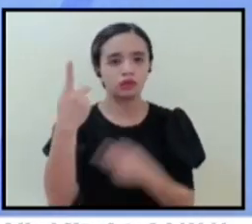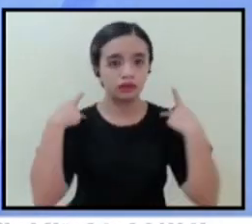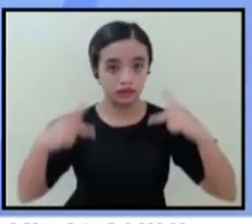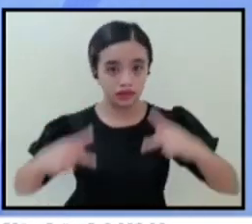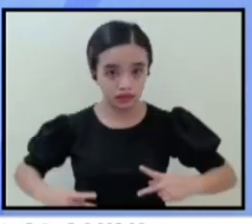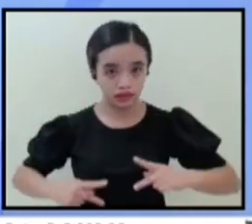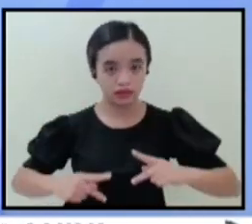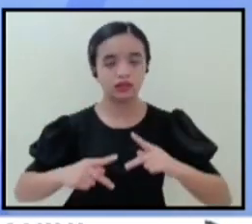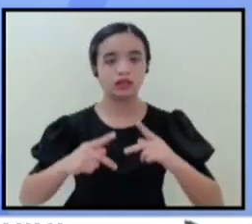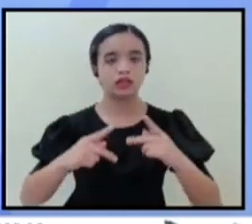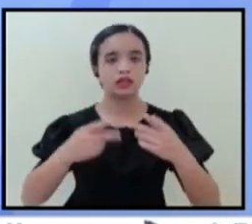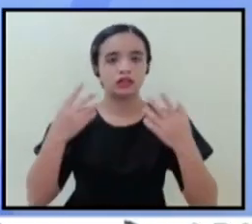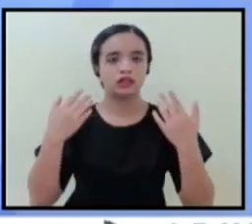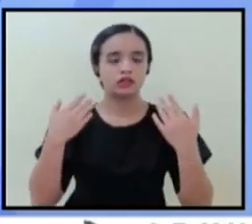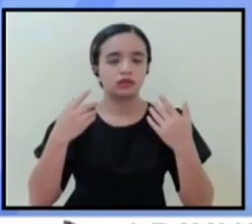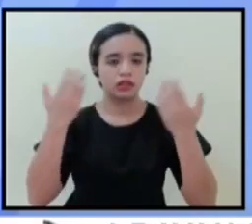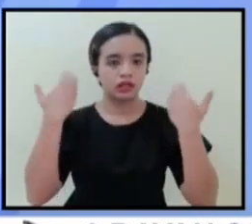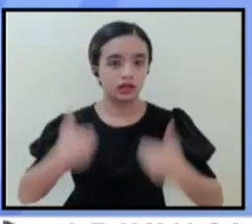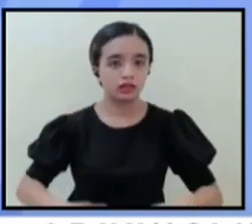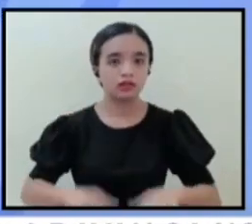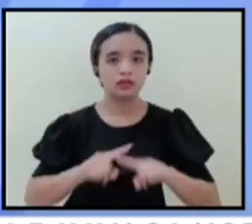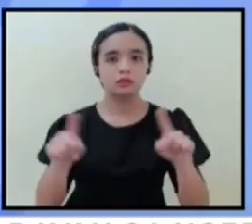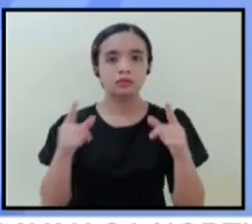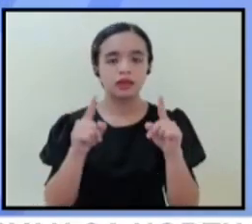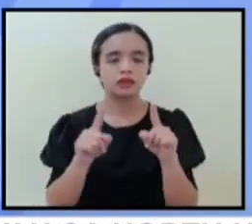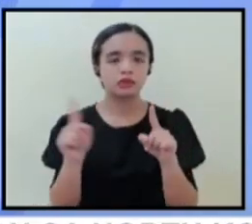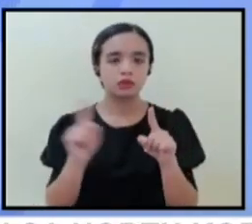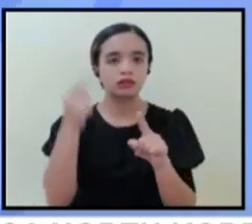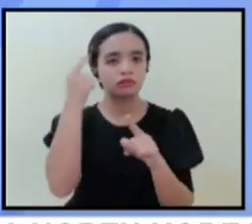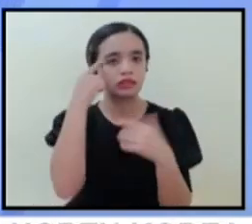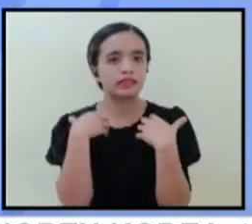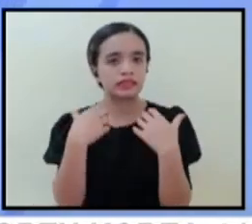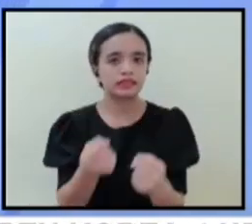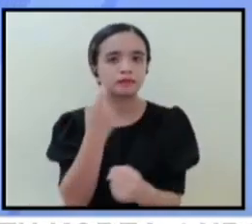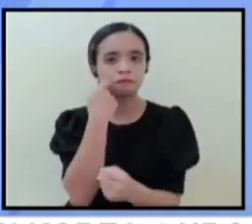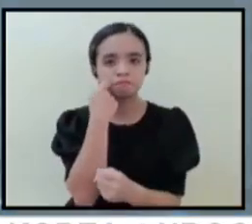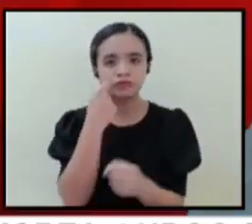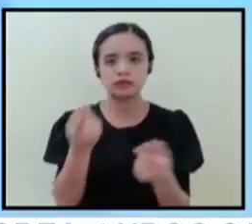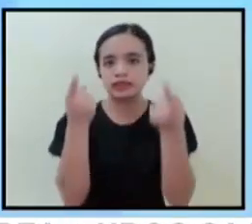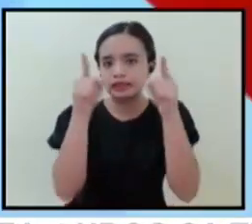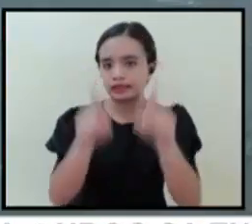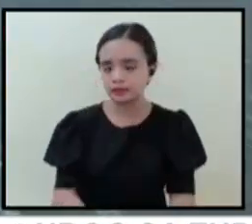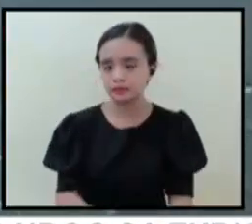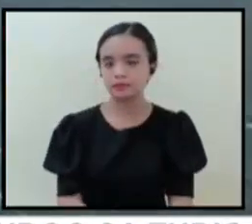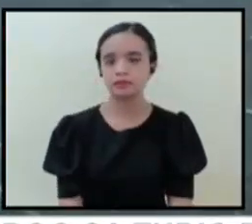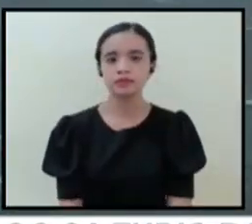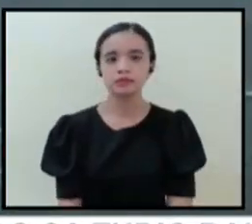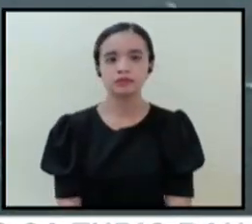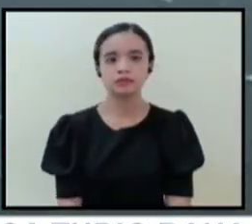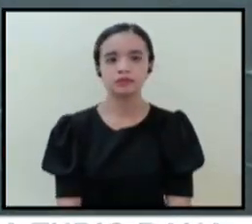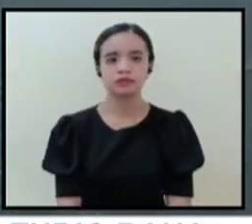apektado ng nakaraang kalamidad. Si Alan Francisco sa detalye.